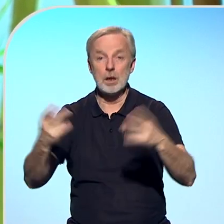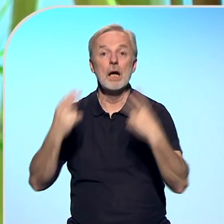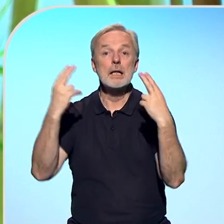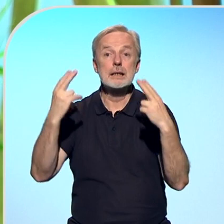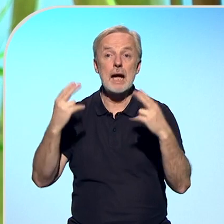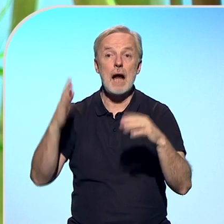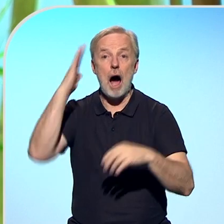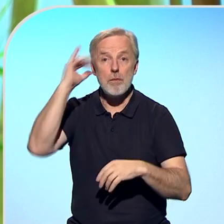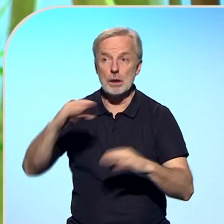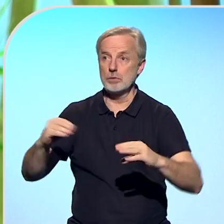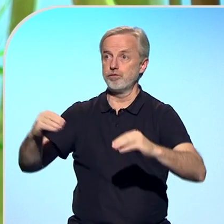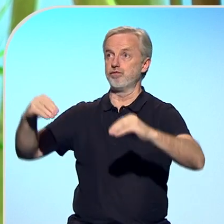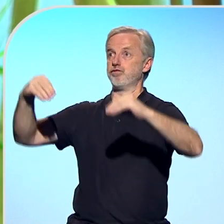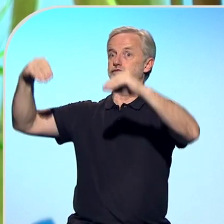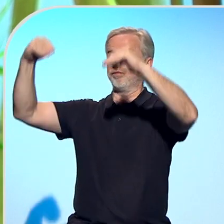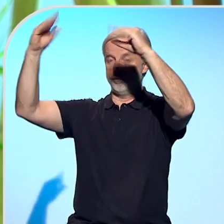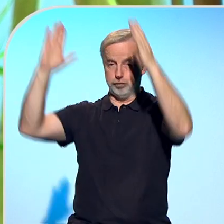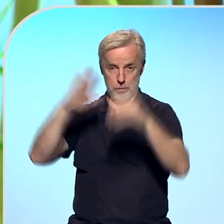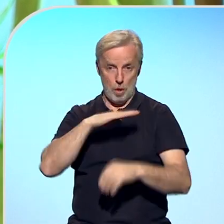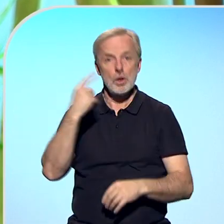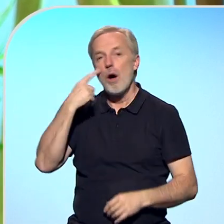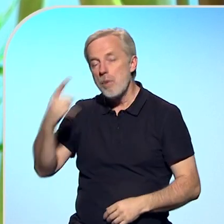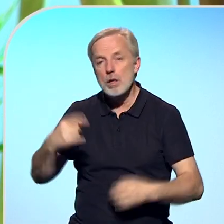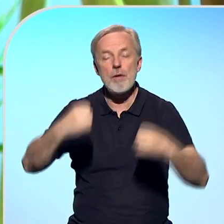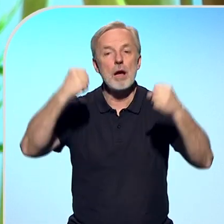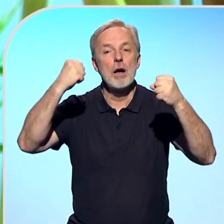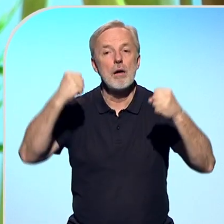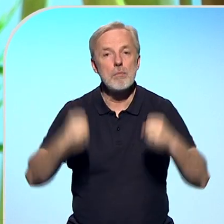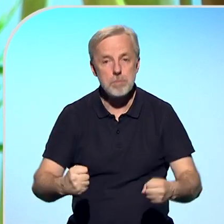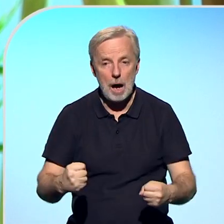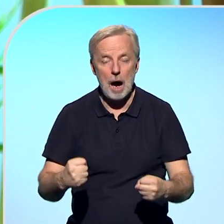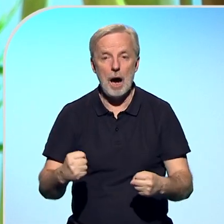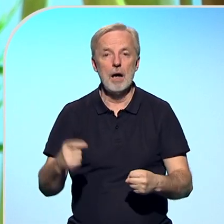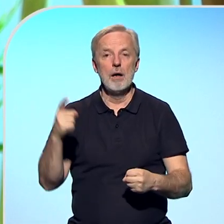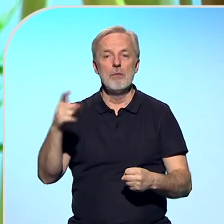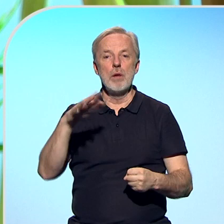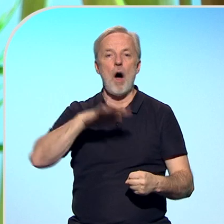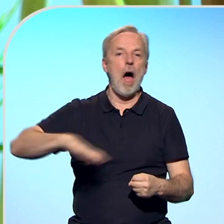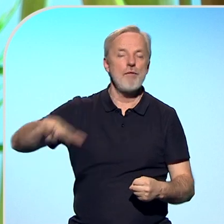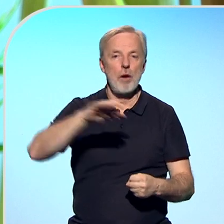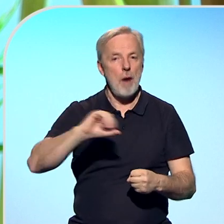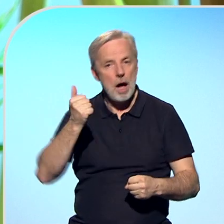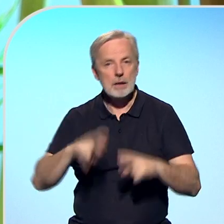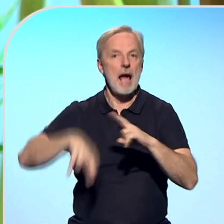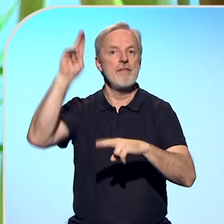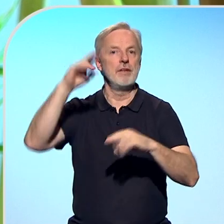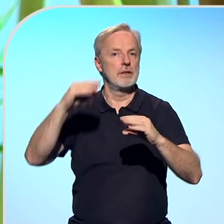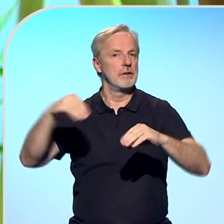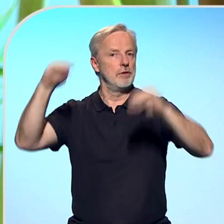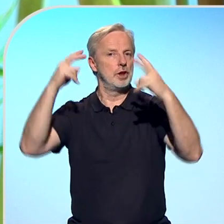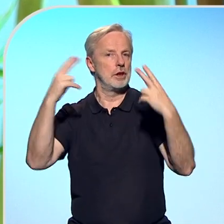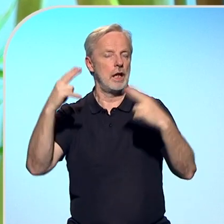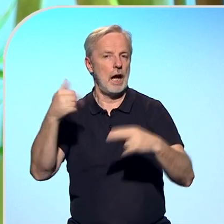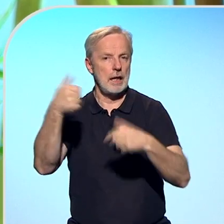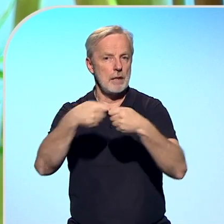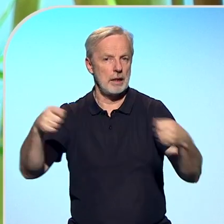vlastně historicky najviac. Keď se pozrieme na Prahu, tak to bylo v rámci Evropy vlastně úplně najviac na metr štvorcový. Takže chcela